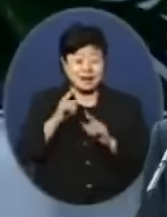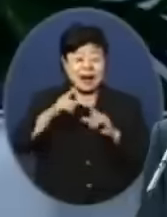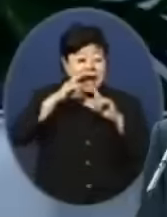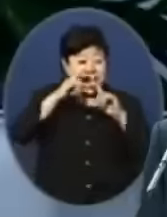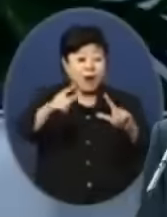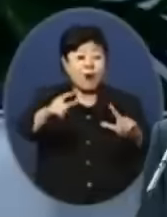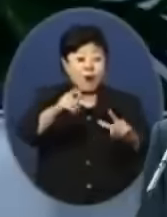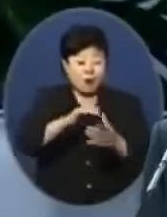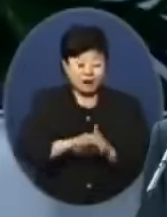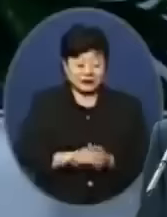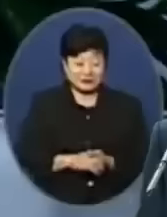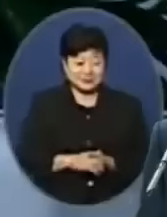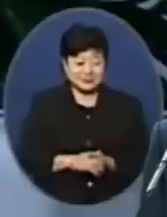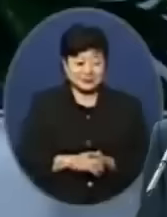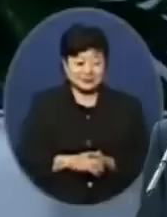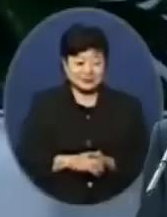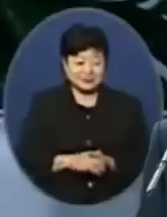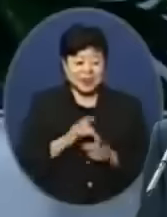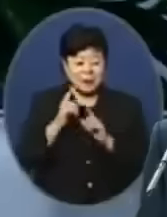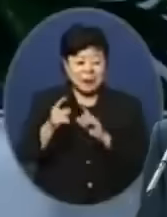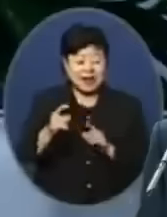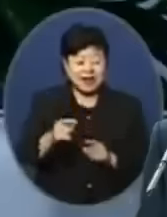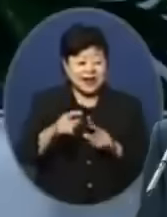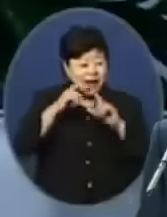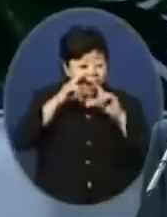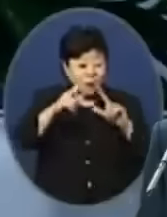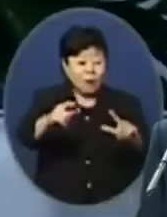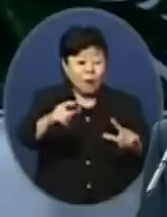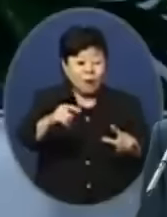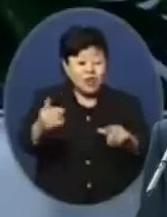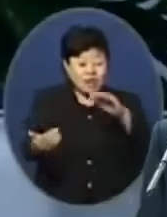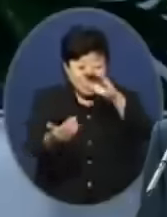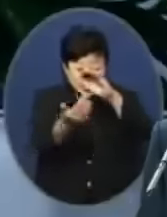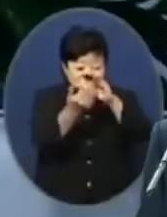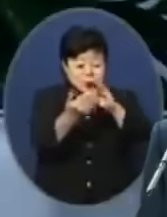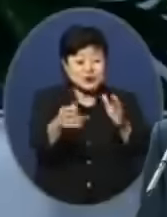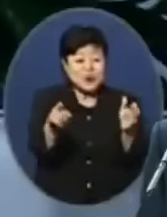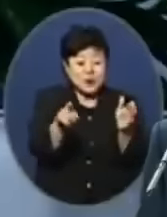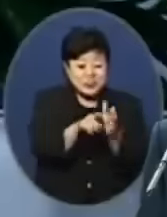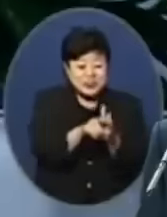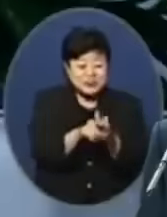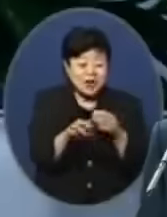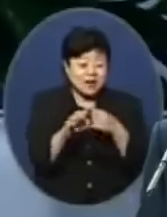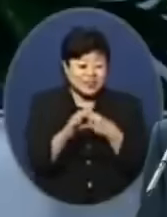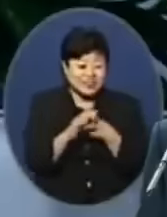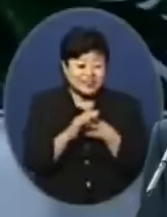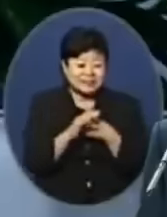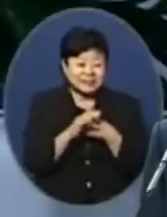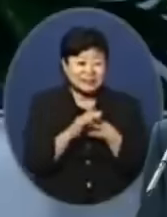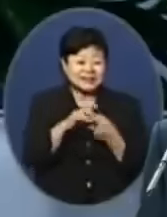말하고, 이 말하는 것이 이루어질 줄 믿으면